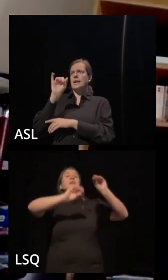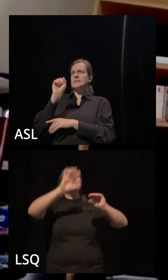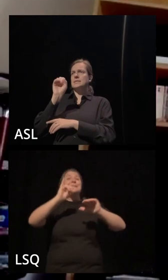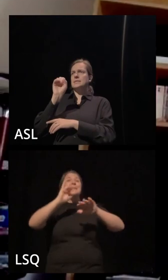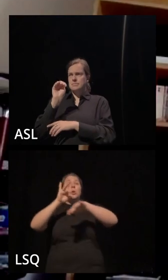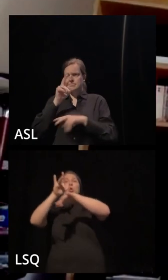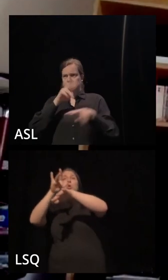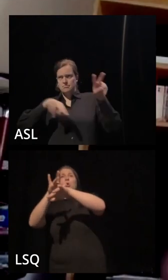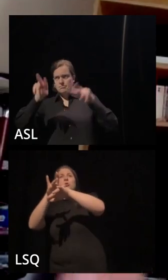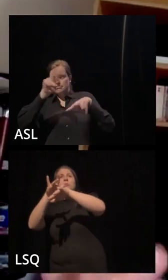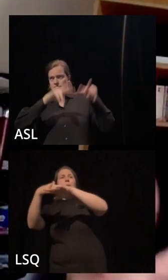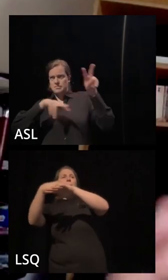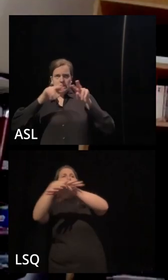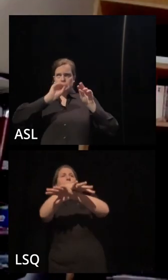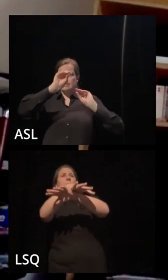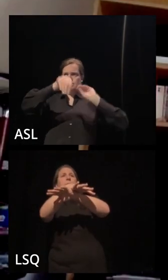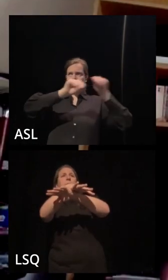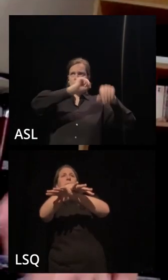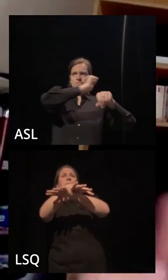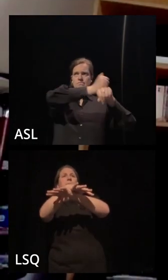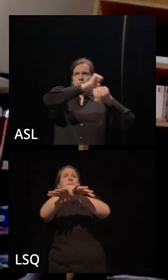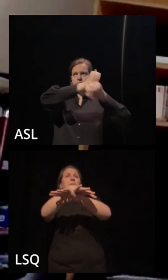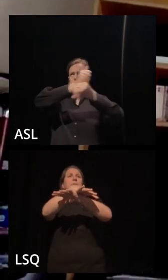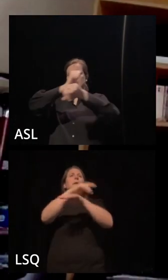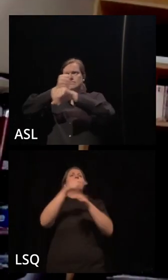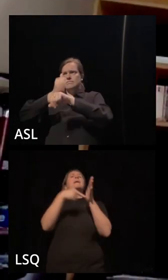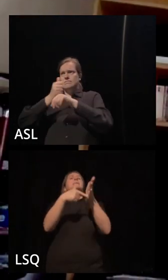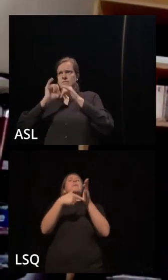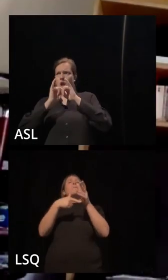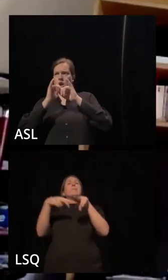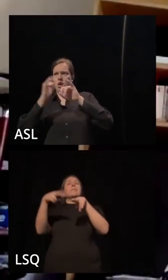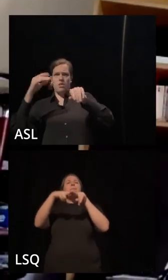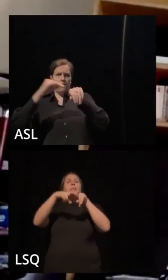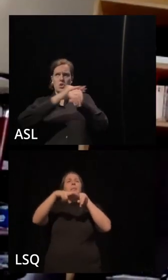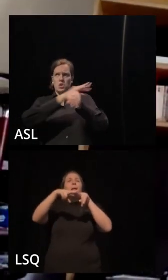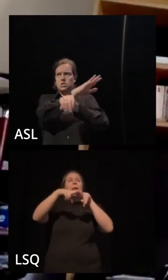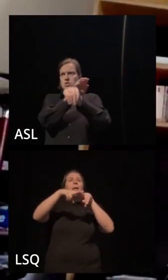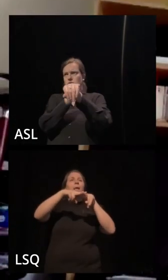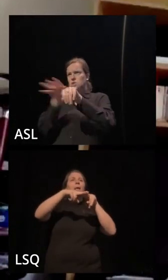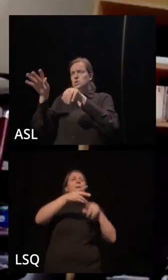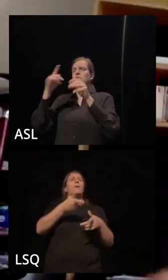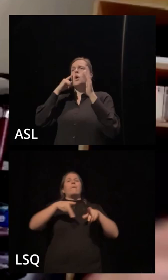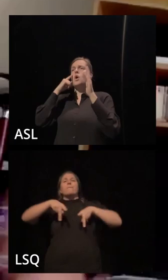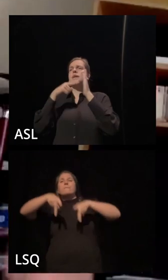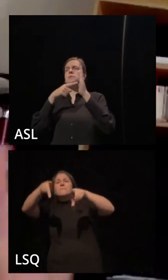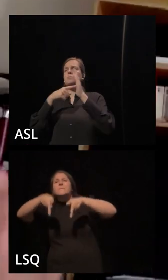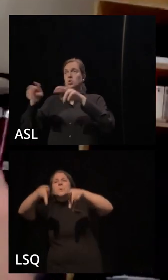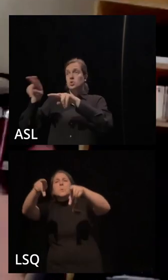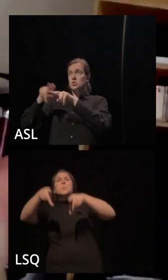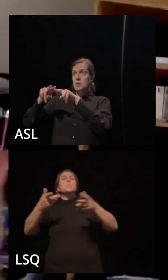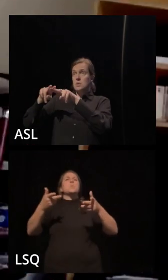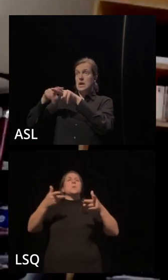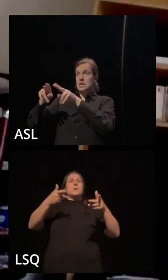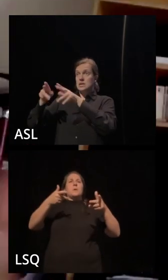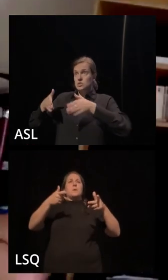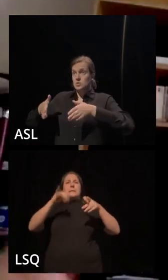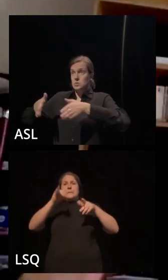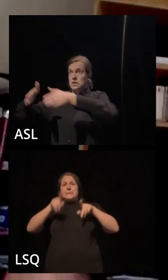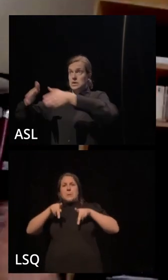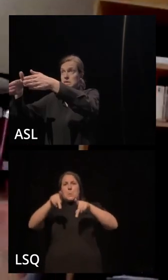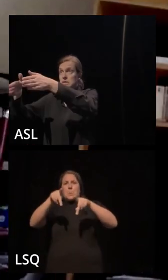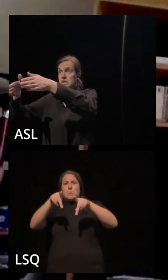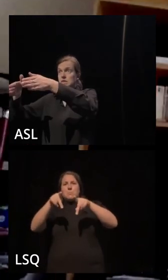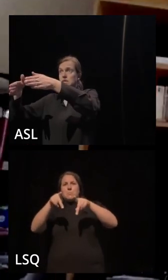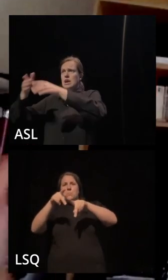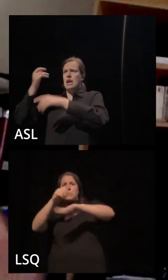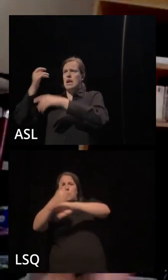chose, qu'on réalise une voirie, un habitat, il y a un jeu de dominos